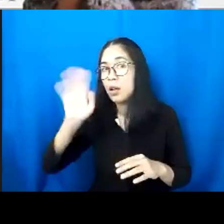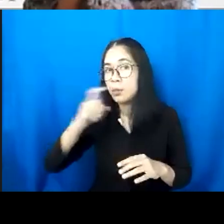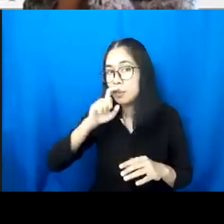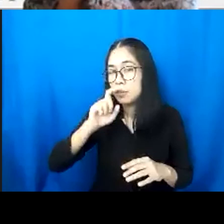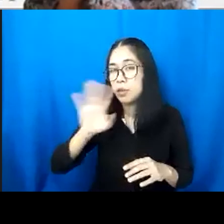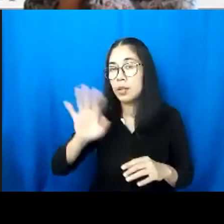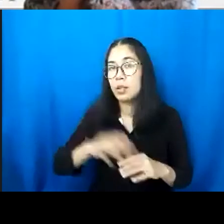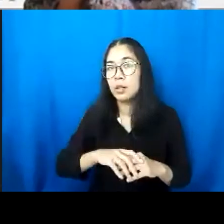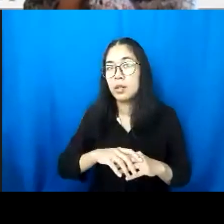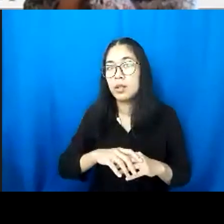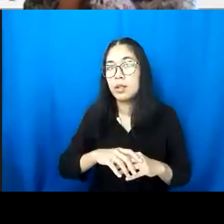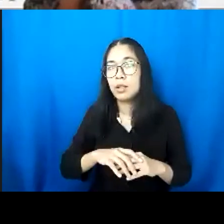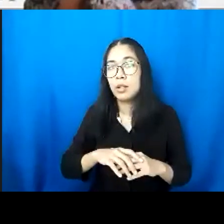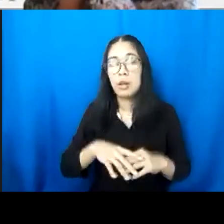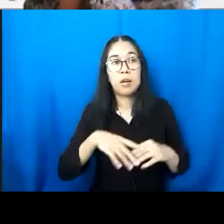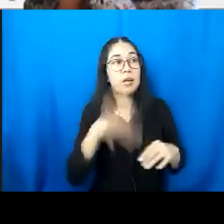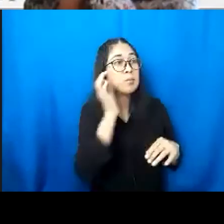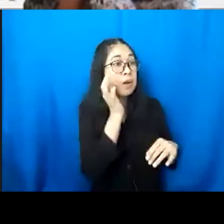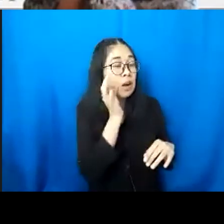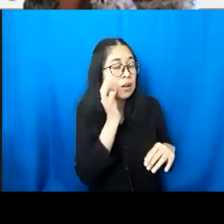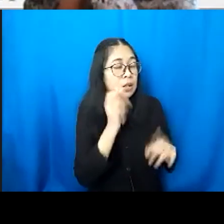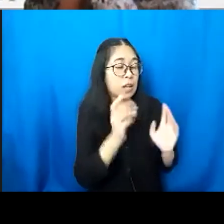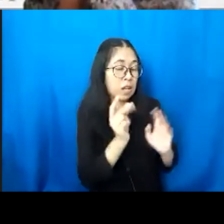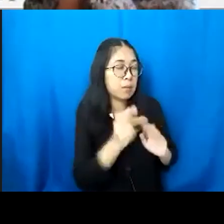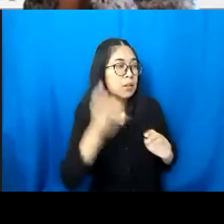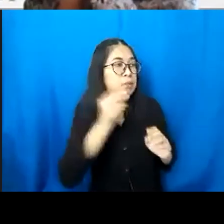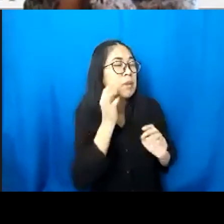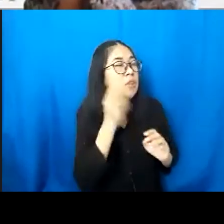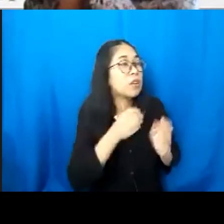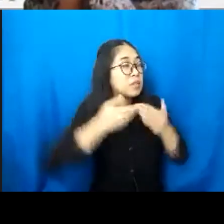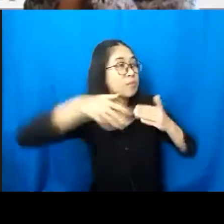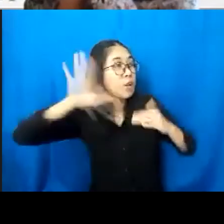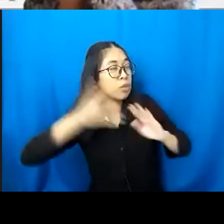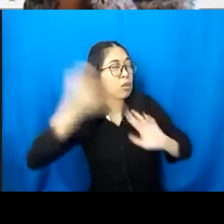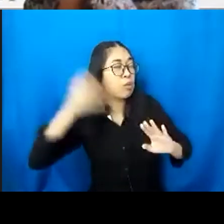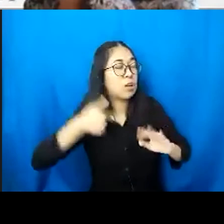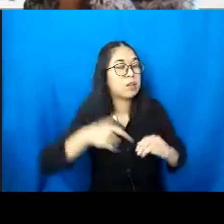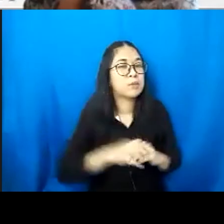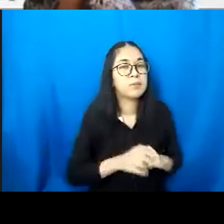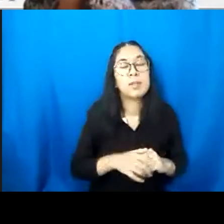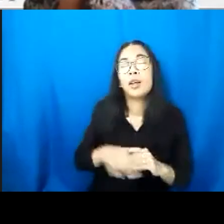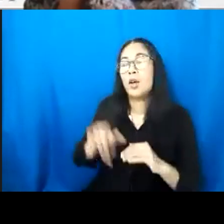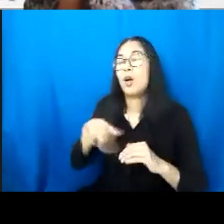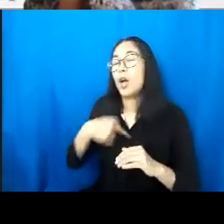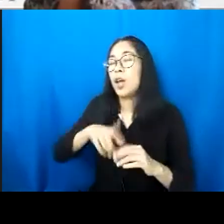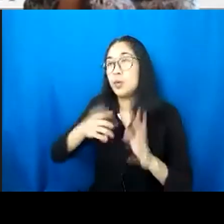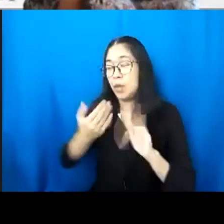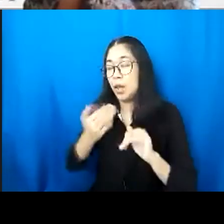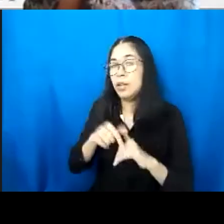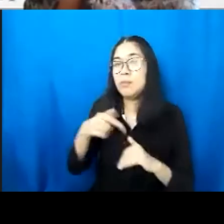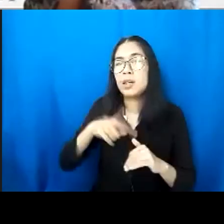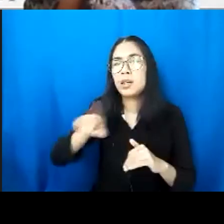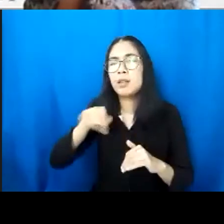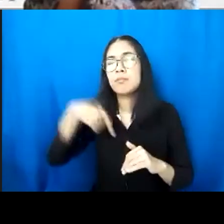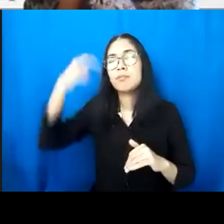Oh, tidak terdengar, malah saya baru Oke. Saya ulang lagi ya. terlempar lagi. Ya. Apa ekspektasi seorang laki-laki atau ayah terhadap istrinya